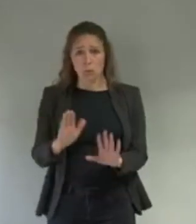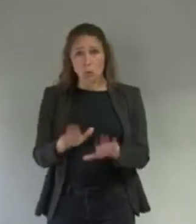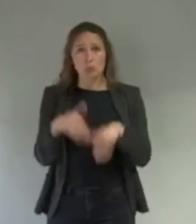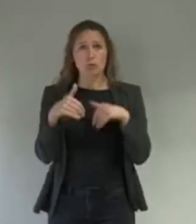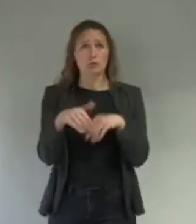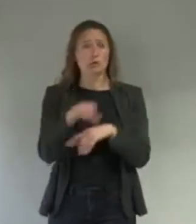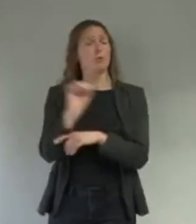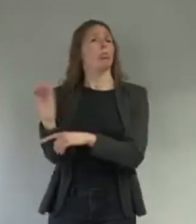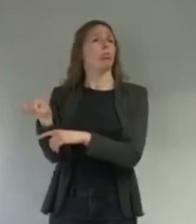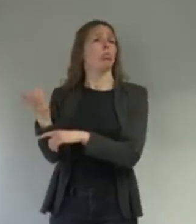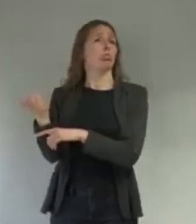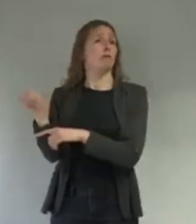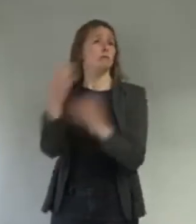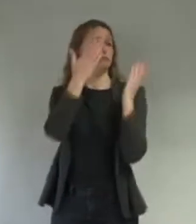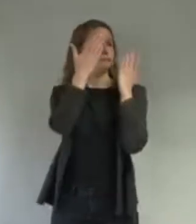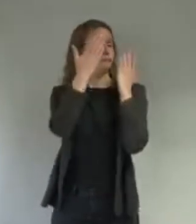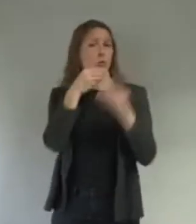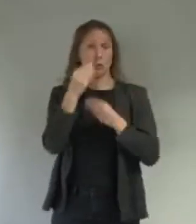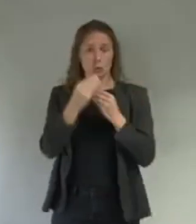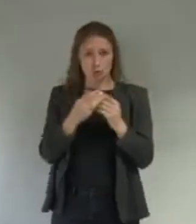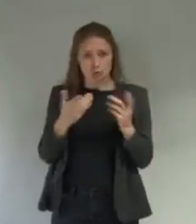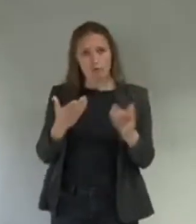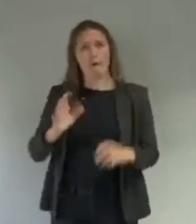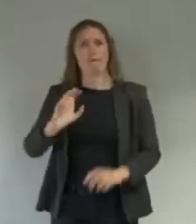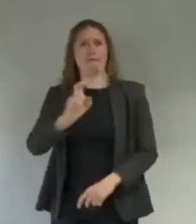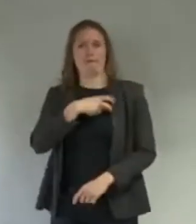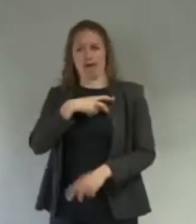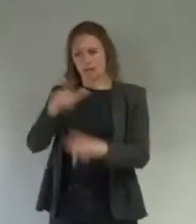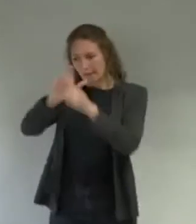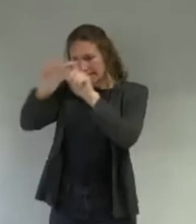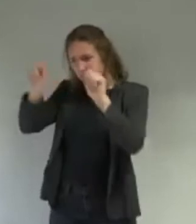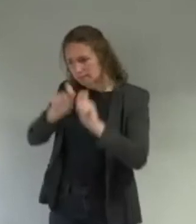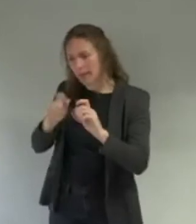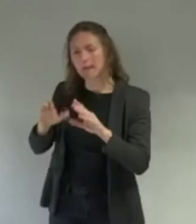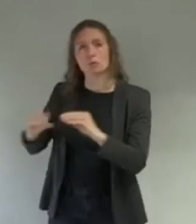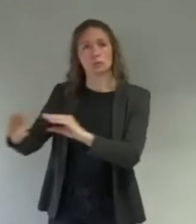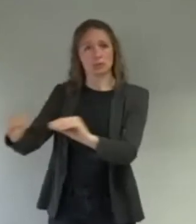allez-vous enfin vous décider à faire preuve de respect envers les citoyens qui vous ont